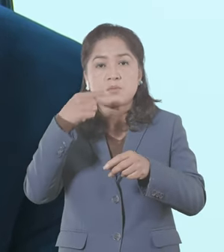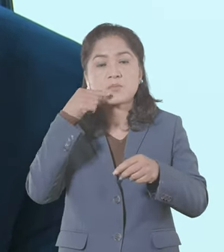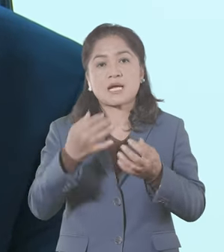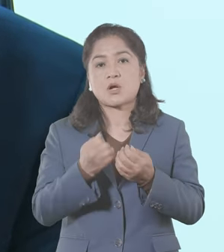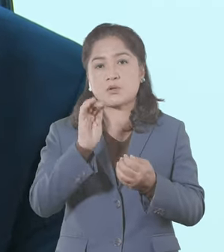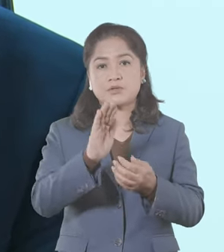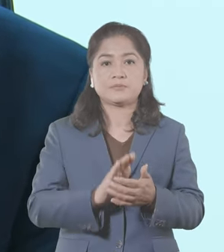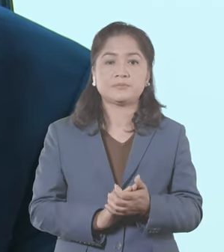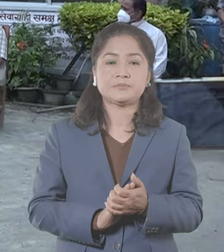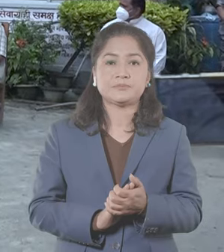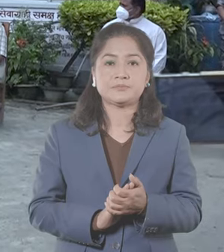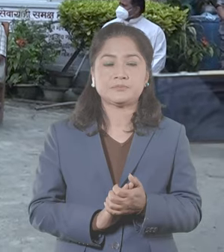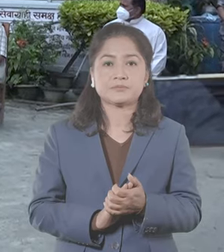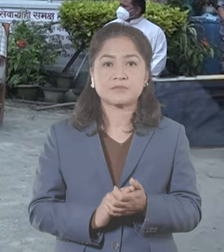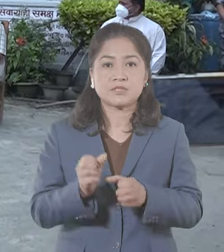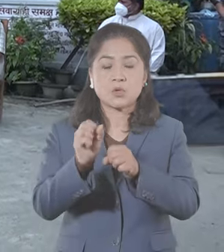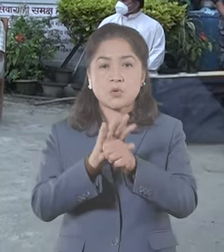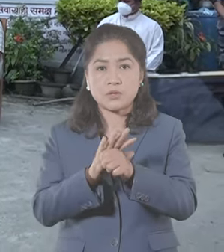स्रोत साधनको सुनिश्चित गरेको छ